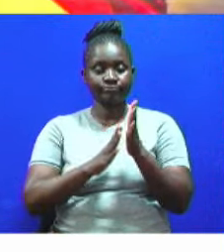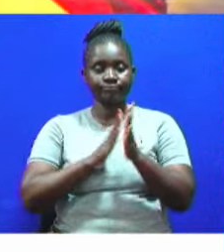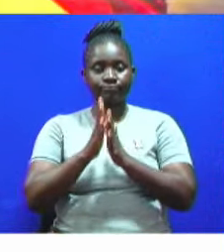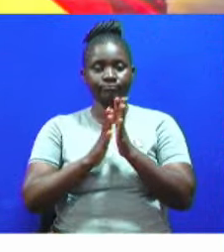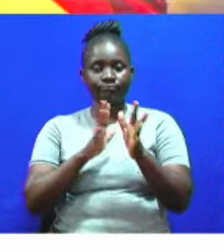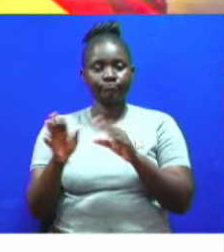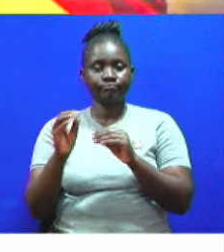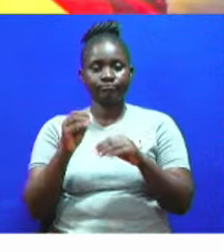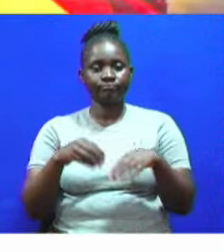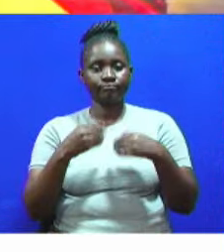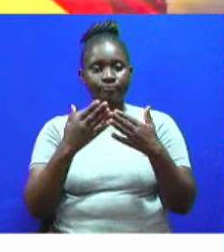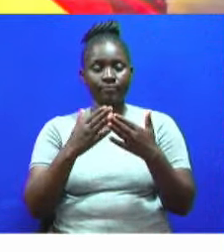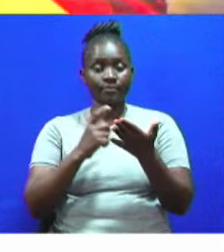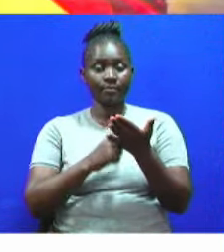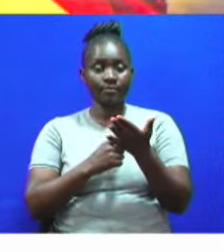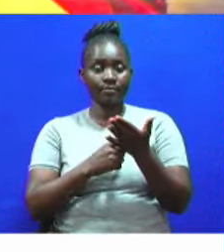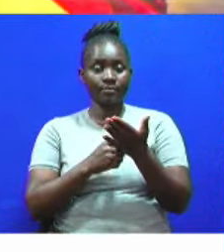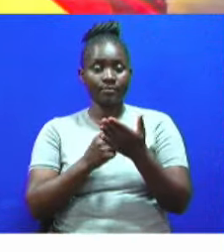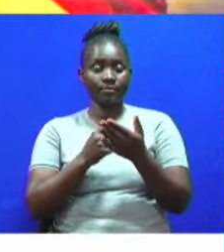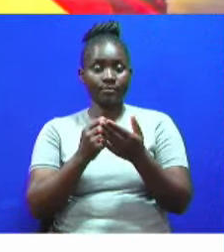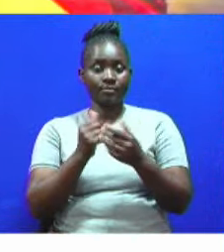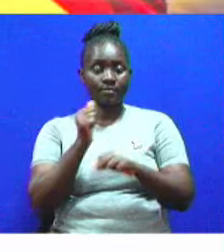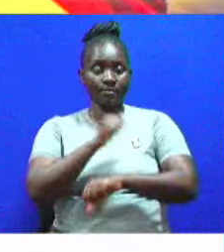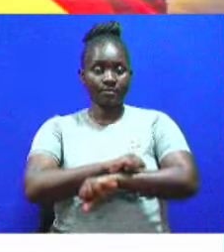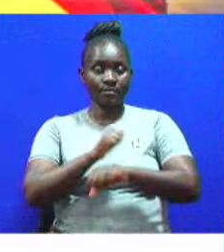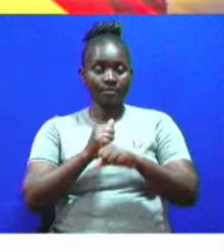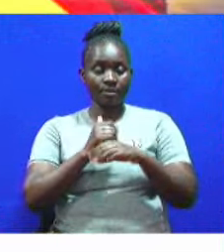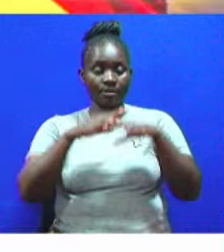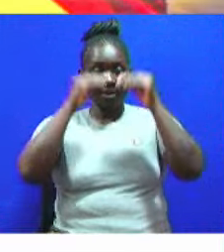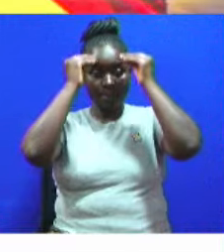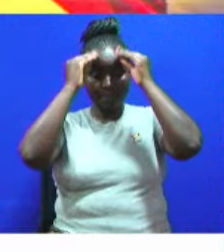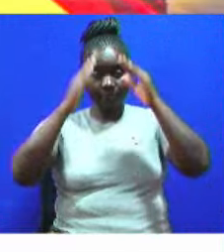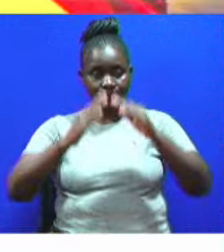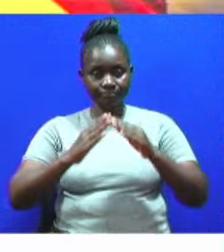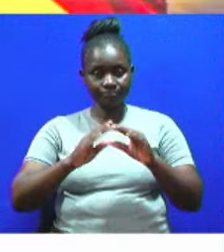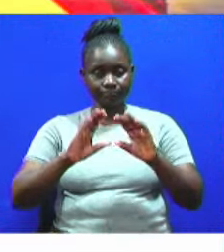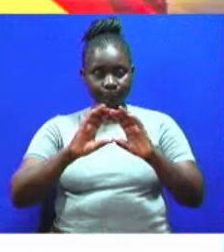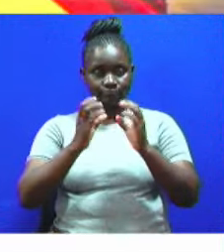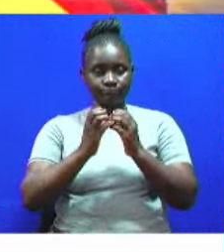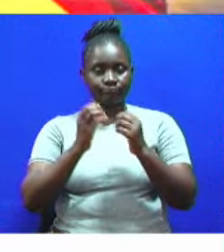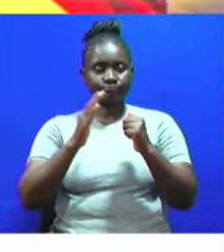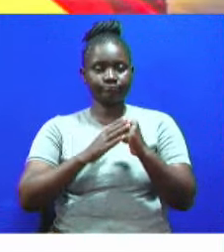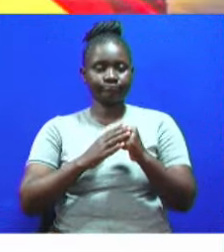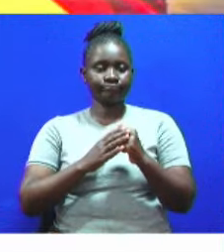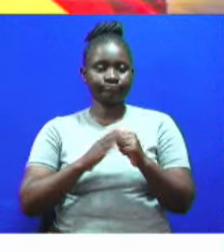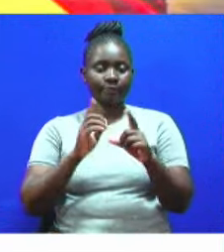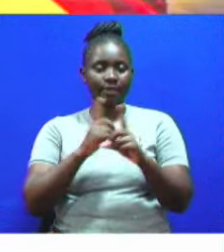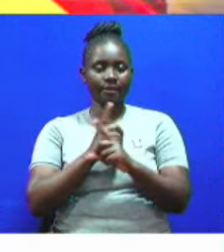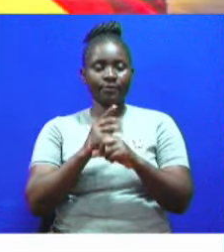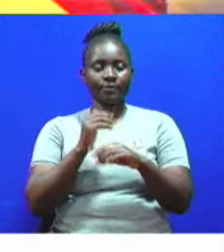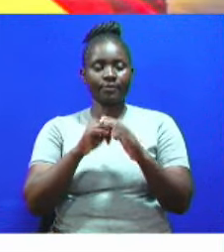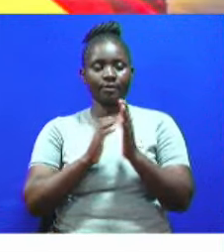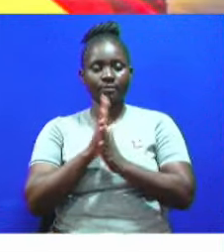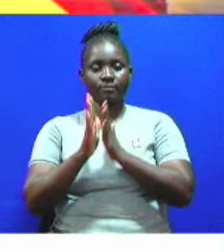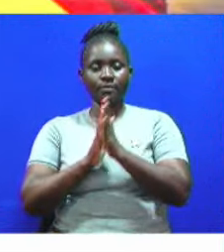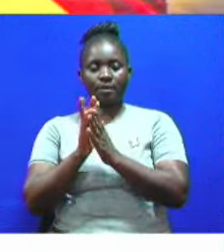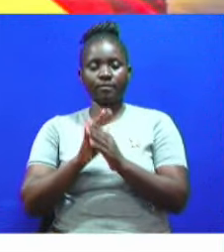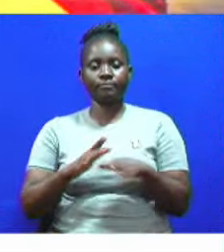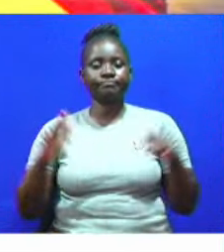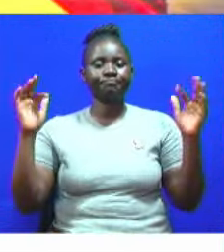bwato kachi cheki chechi basari go chase aborokiwa be kirasi ya kianda sechi ward aa morobelio ni go nyarakobogo